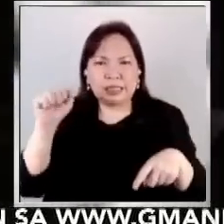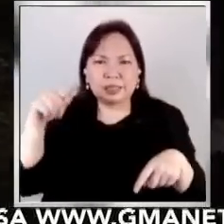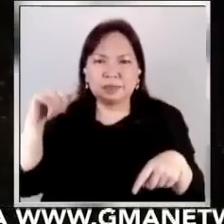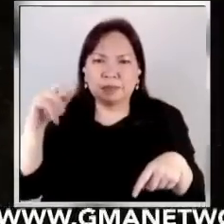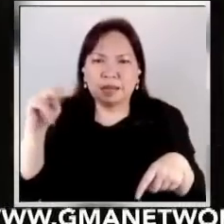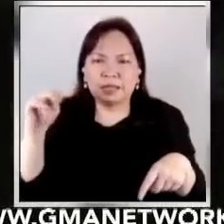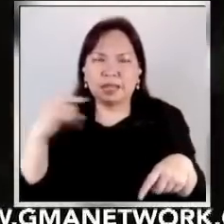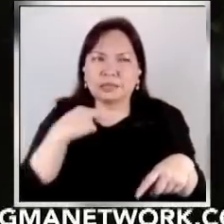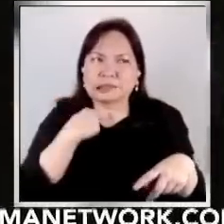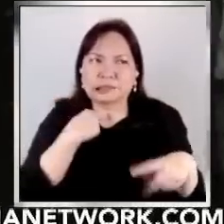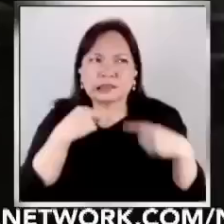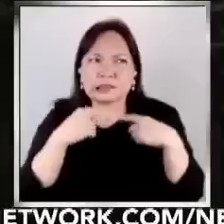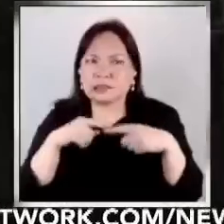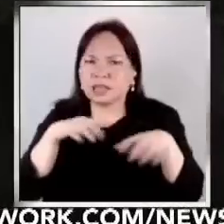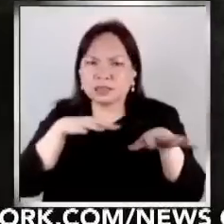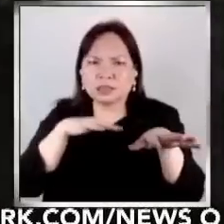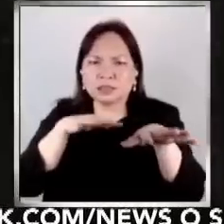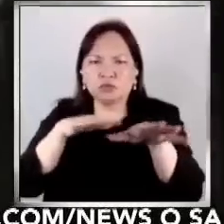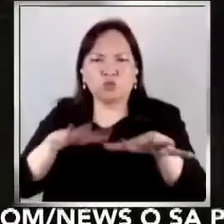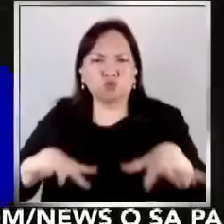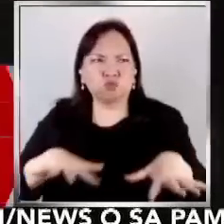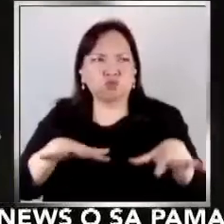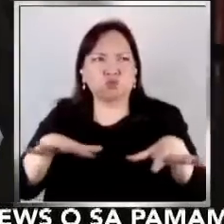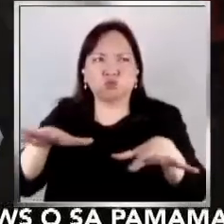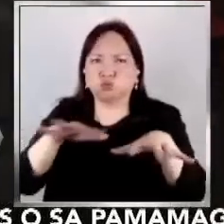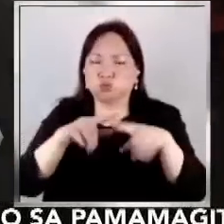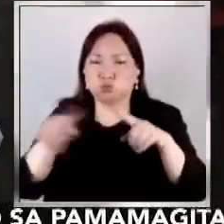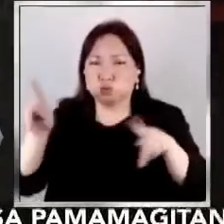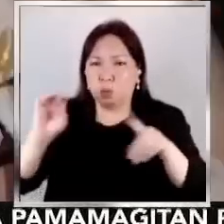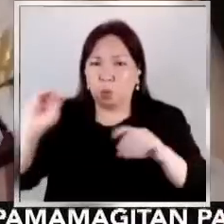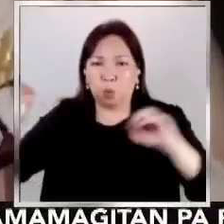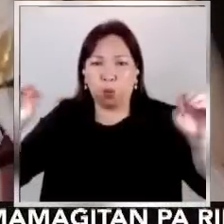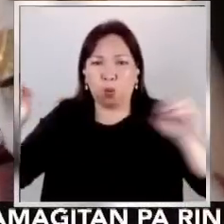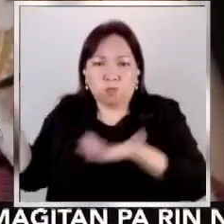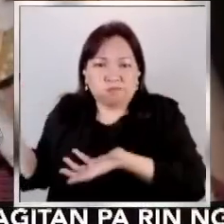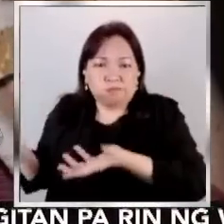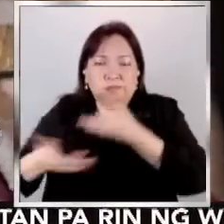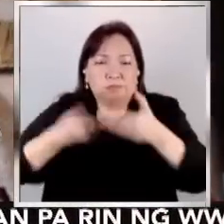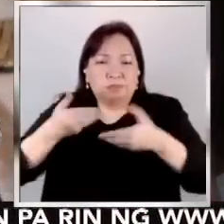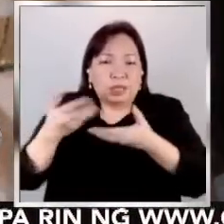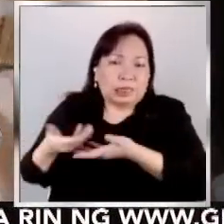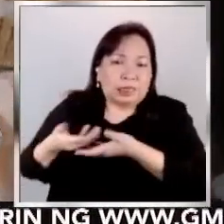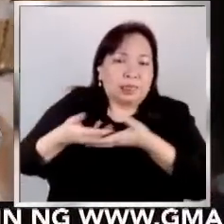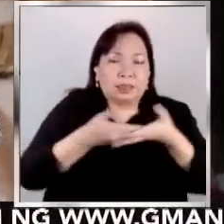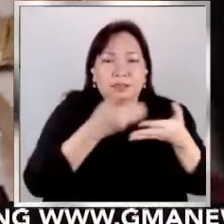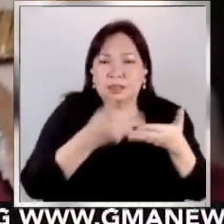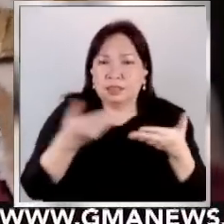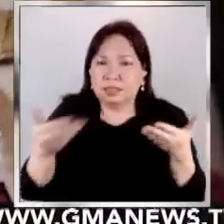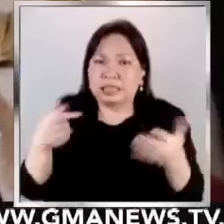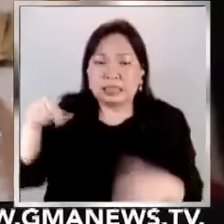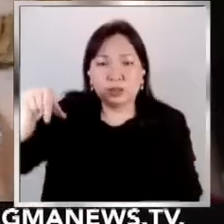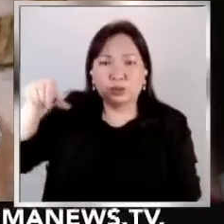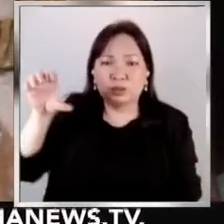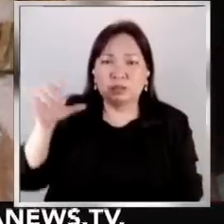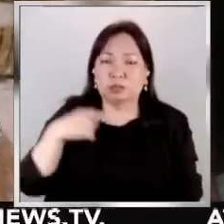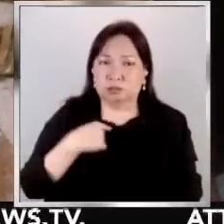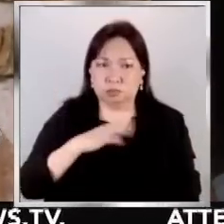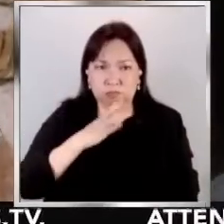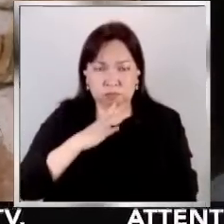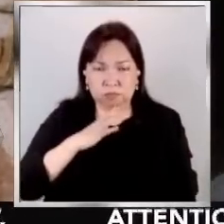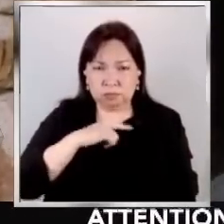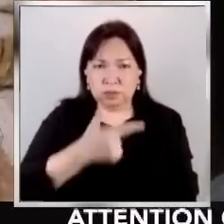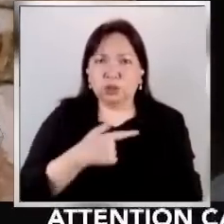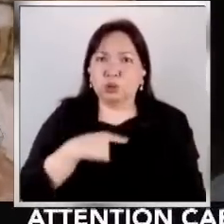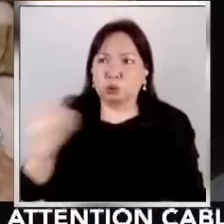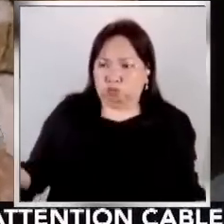ang mga residente ng West Riverside sa Barangay San Antonio, Quezon City. Nag-impake po talaga ako agad eh. Talagang umano po talaga